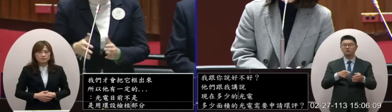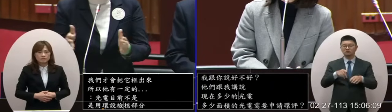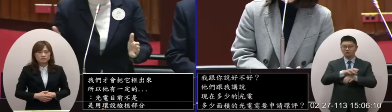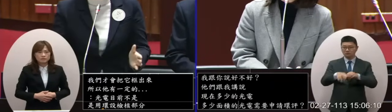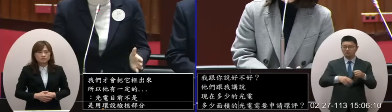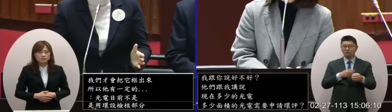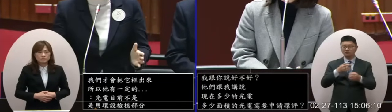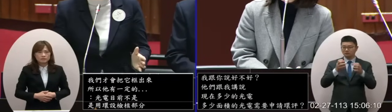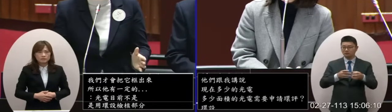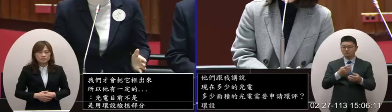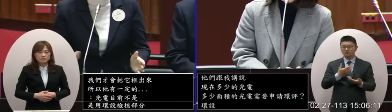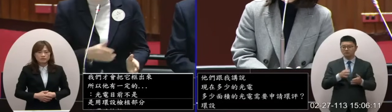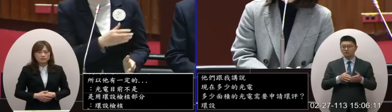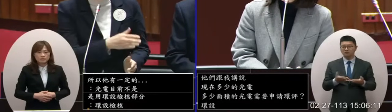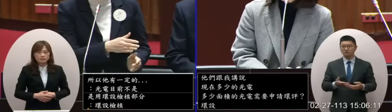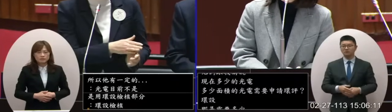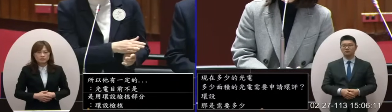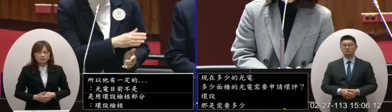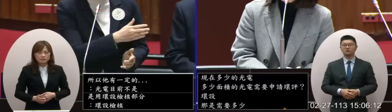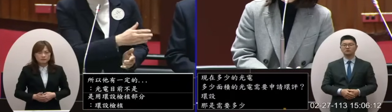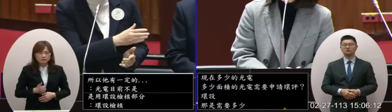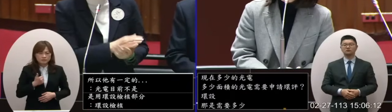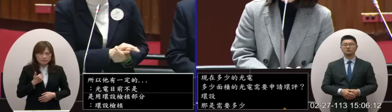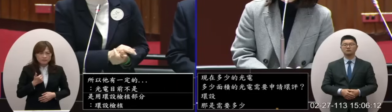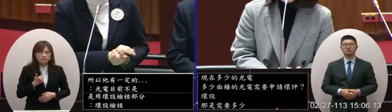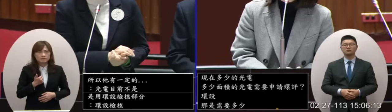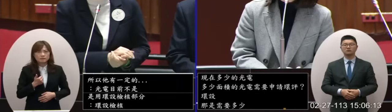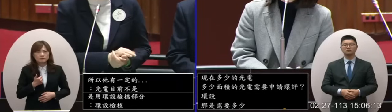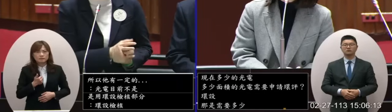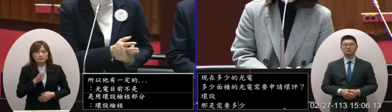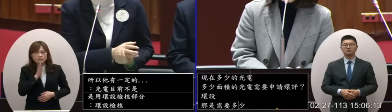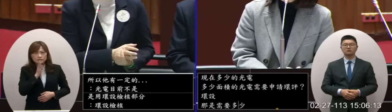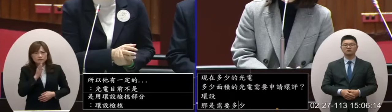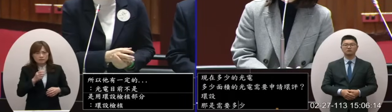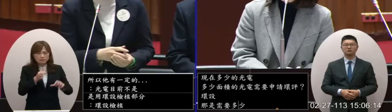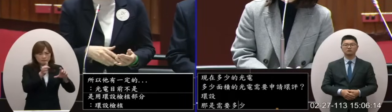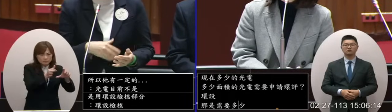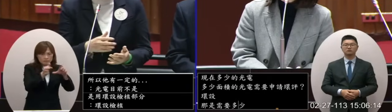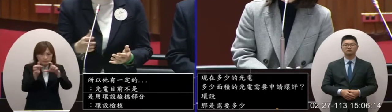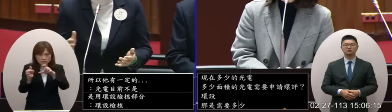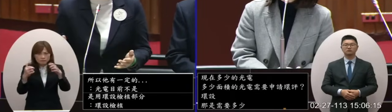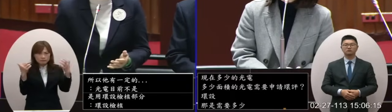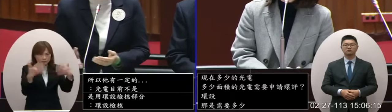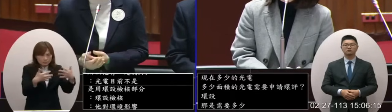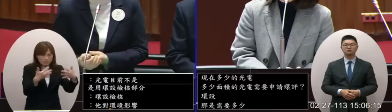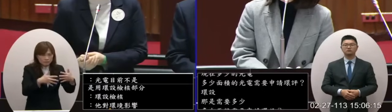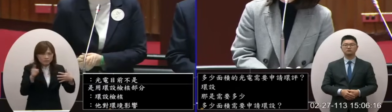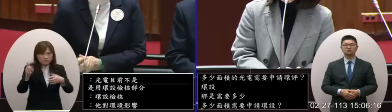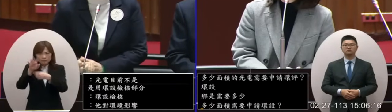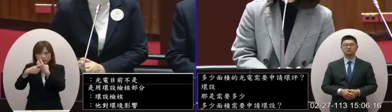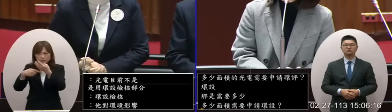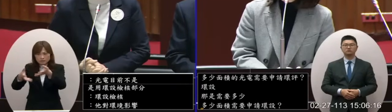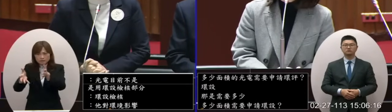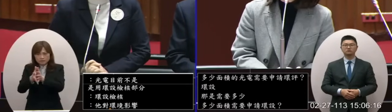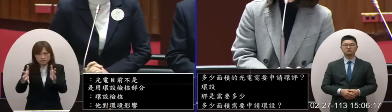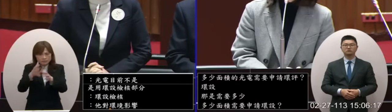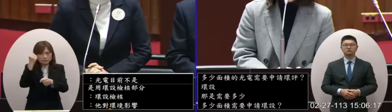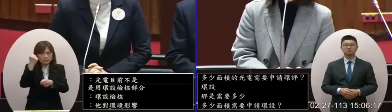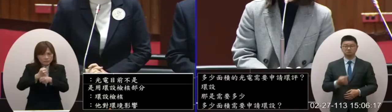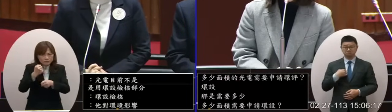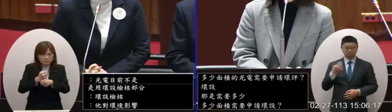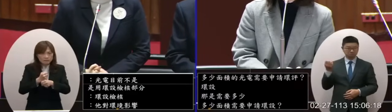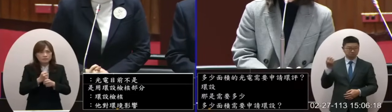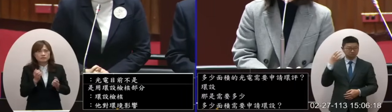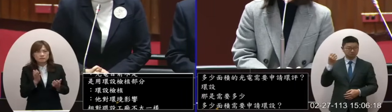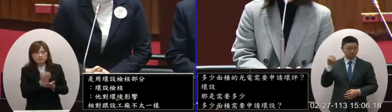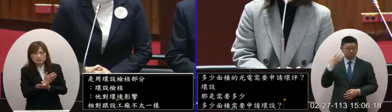它其实是区域的问题，那我们就跟农业部合作来做相关的。 因为我听到